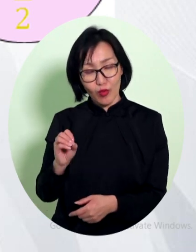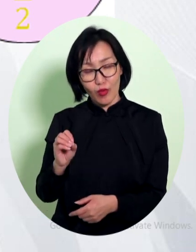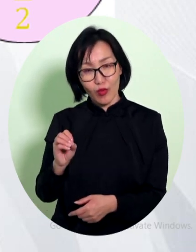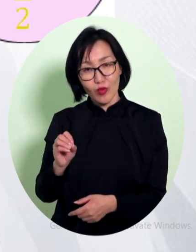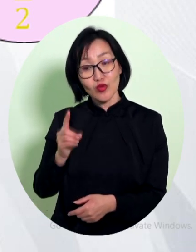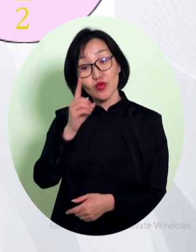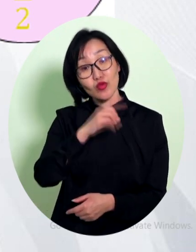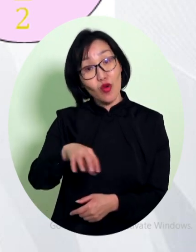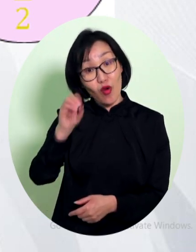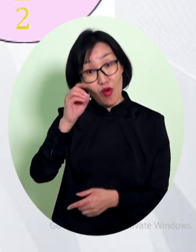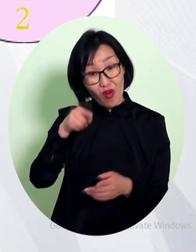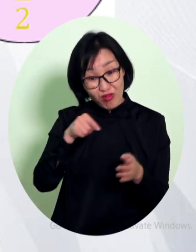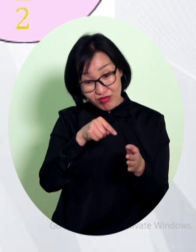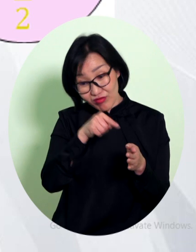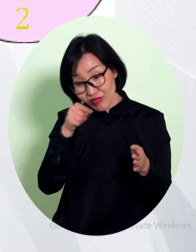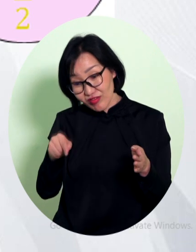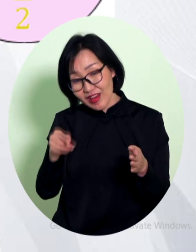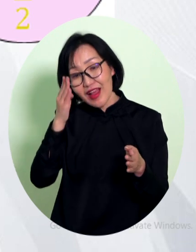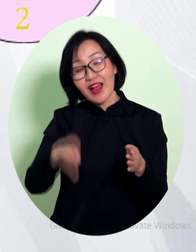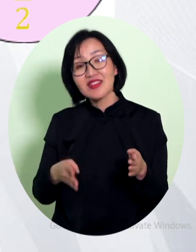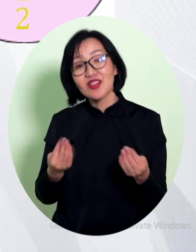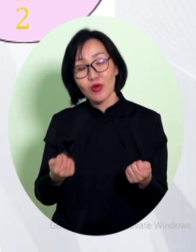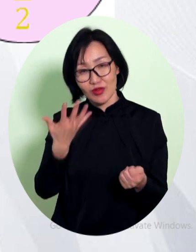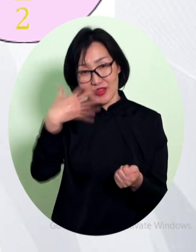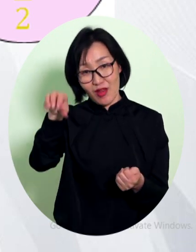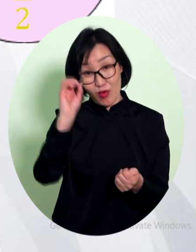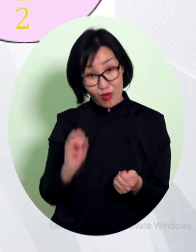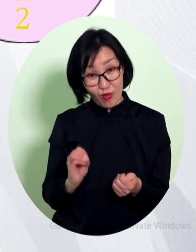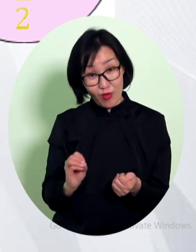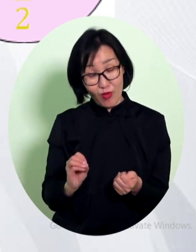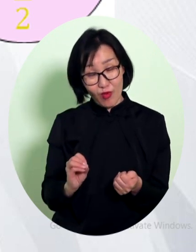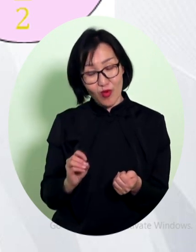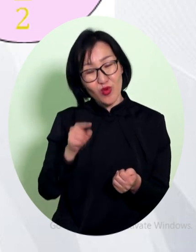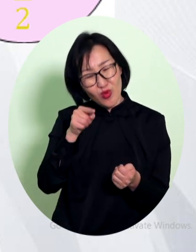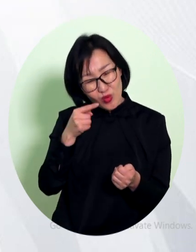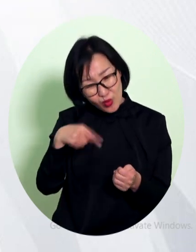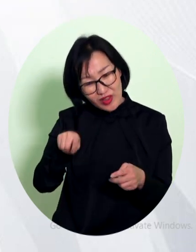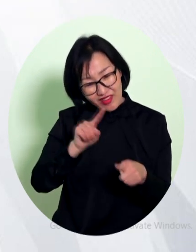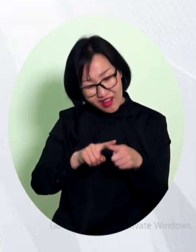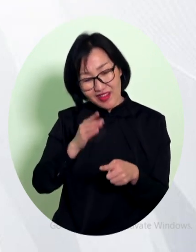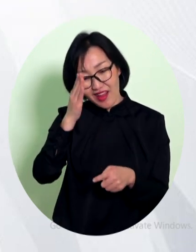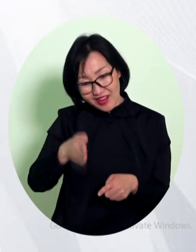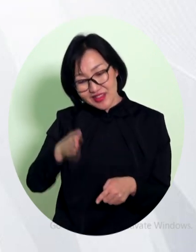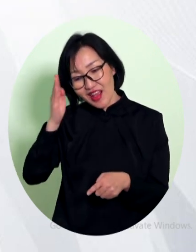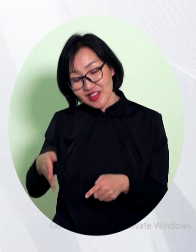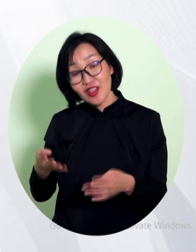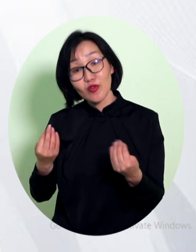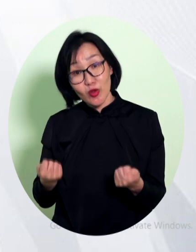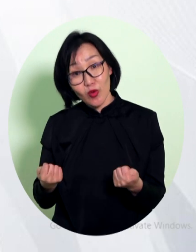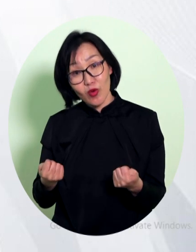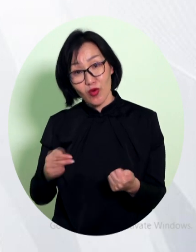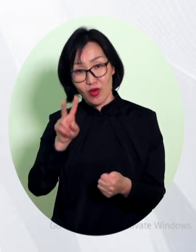100%. 100%-ийн хагас нь хэдэн хувь? 50%. Түүний хагасын хагас гэхэд хэдэн хувь